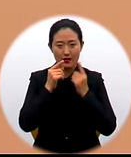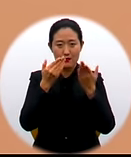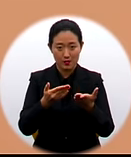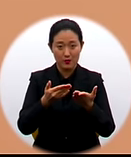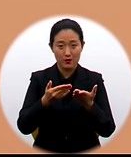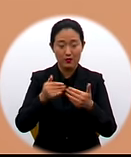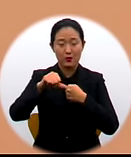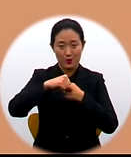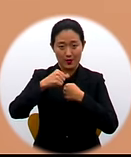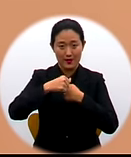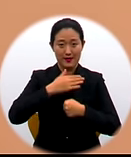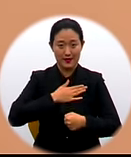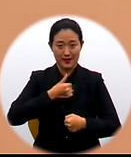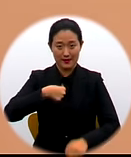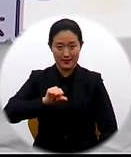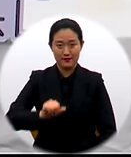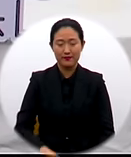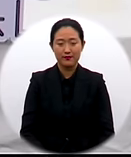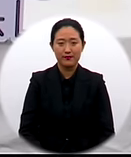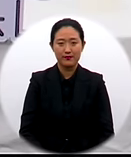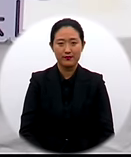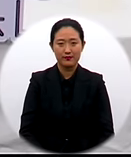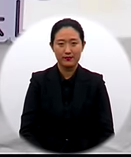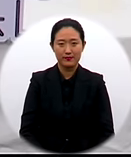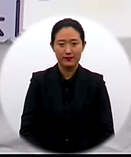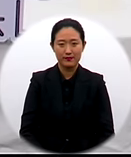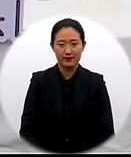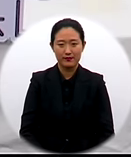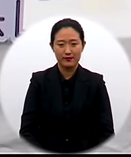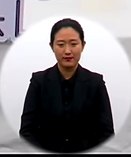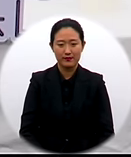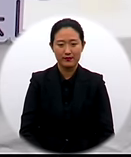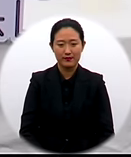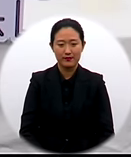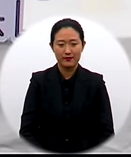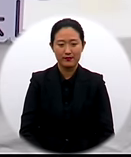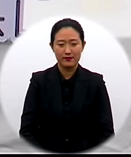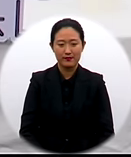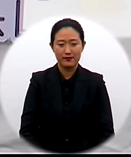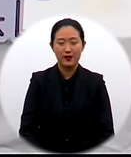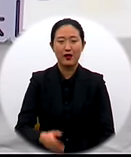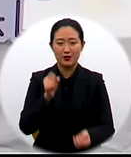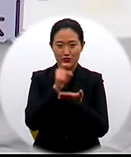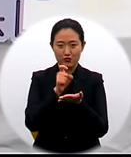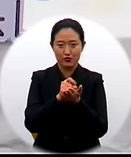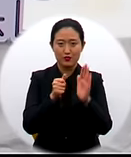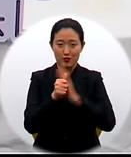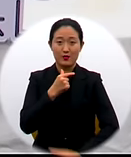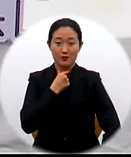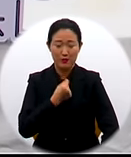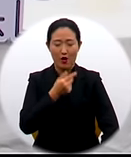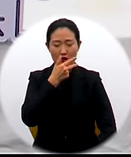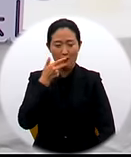솔직히 말씀드리면 저희 큰애가 초등학교 5학년이라고 말씀드렸잖아요. 근데 저희 뭐 축구선수 한다니까 제가 영어를 좀